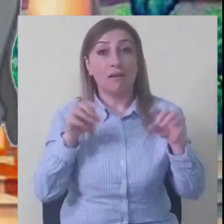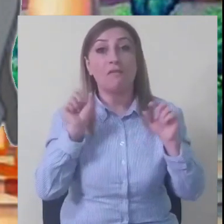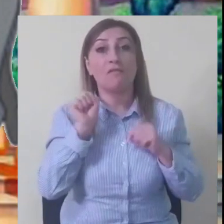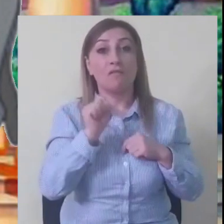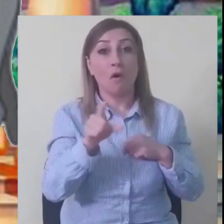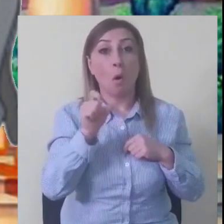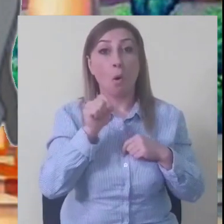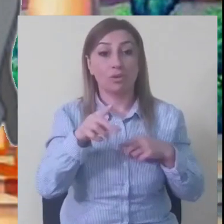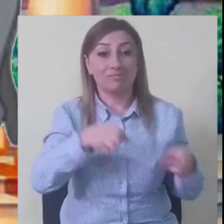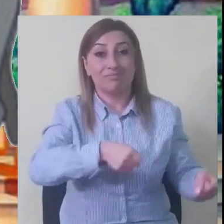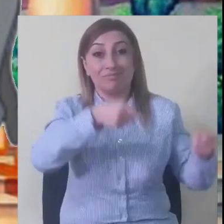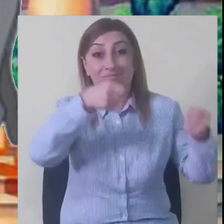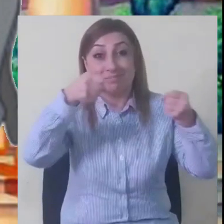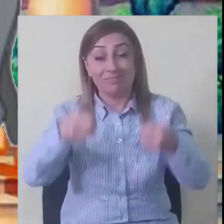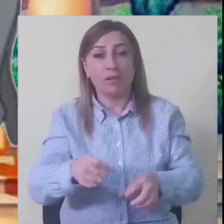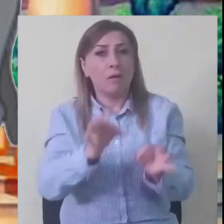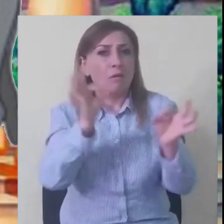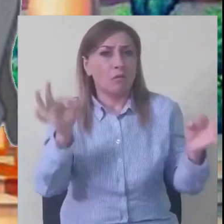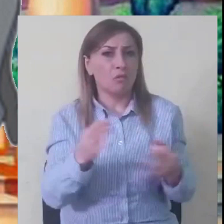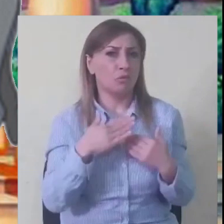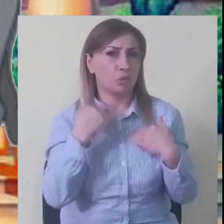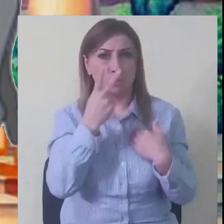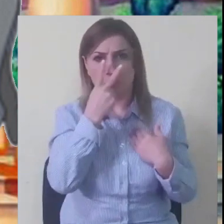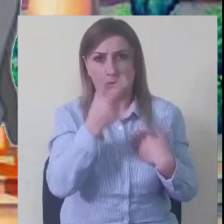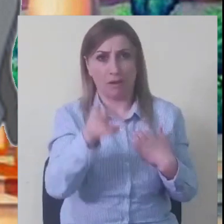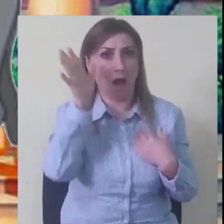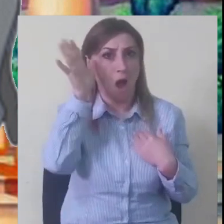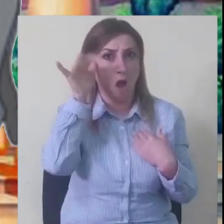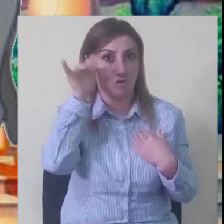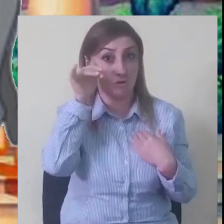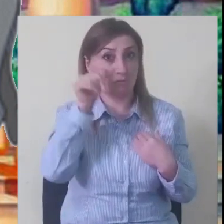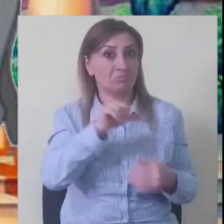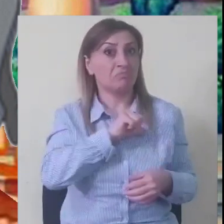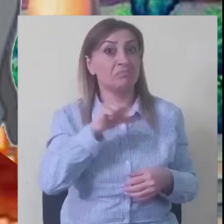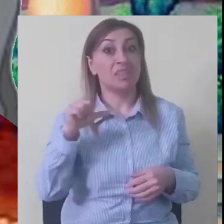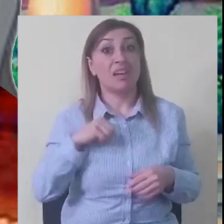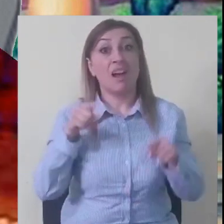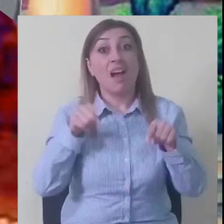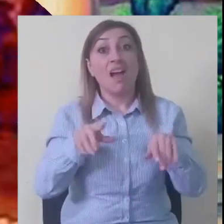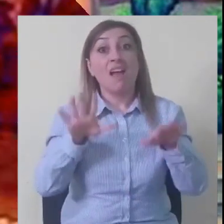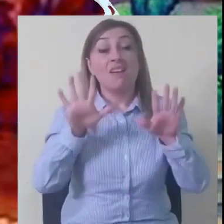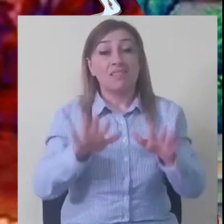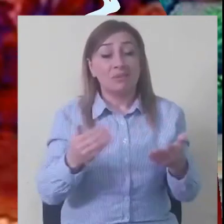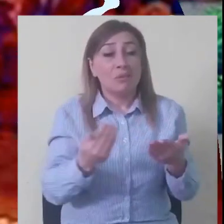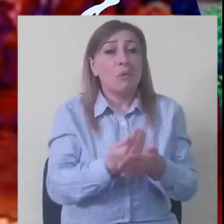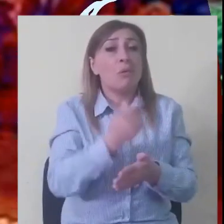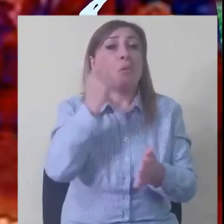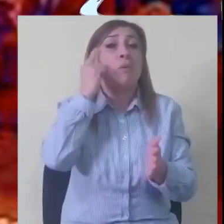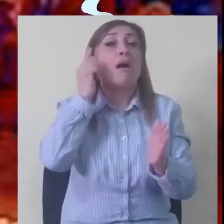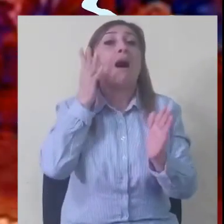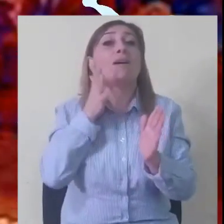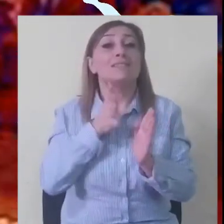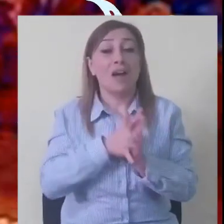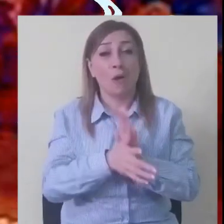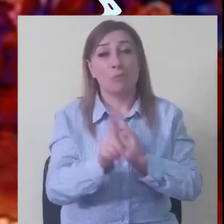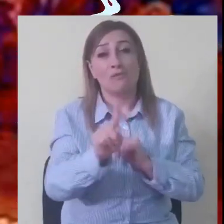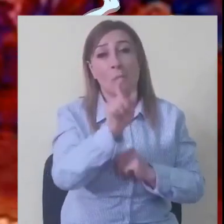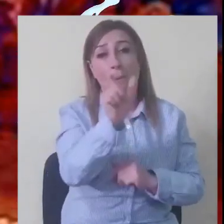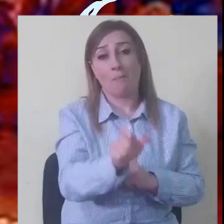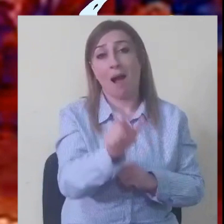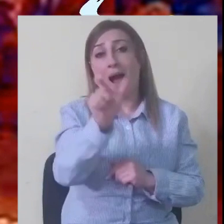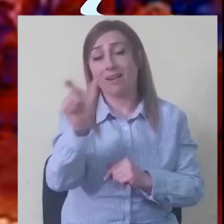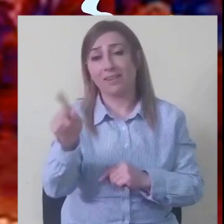ցած առան, էլ ոչ ոք չուզեց աչքածել վրան։ Նա այստեղ միայն խելքի է գալիս, որ